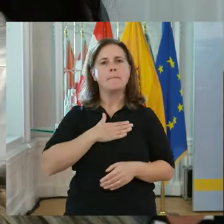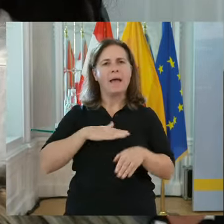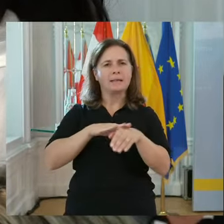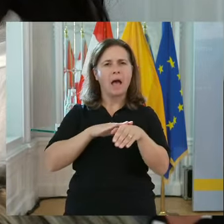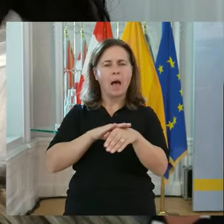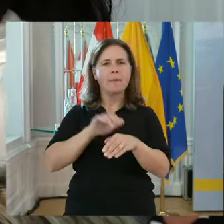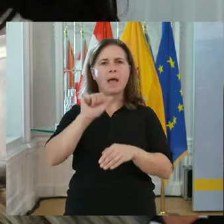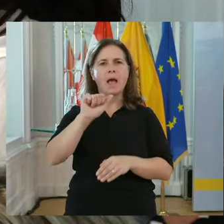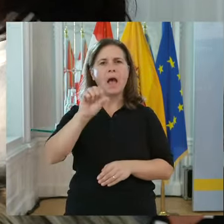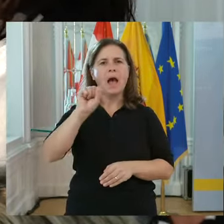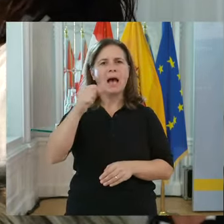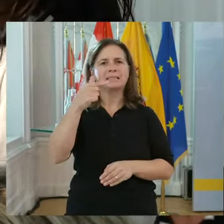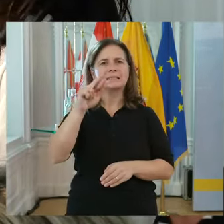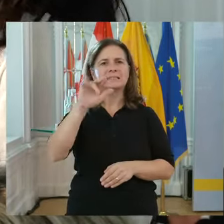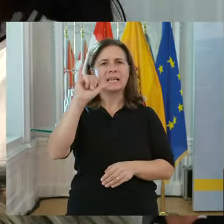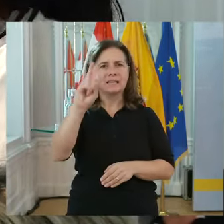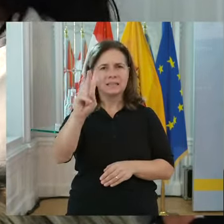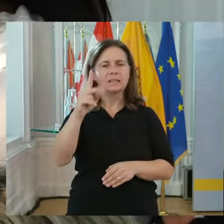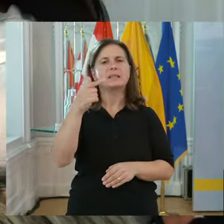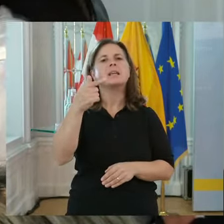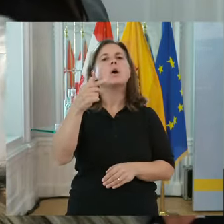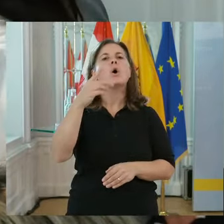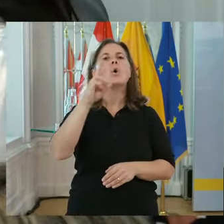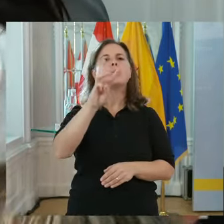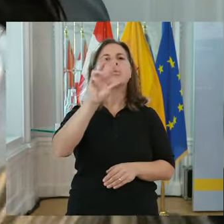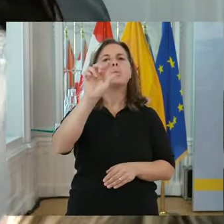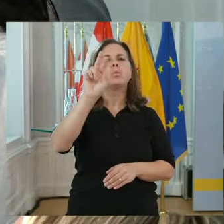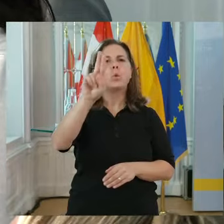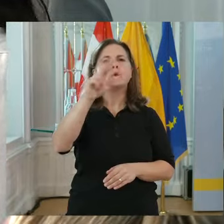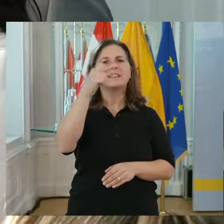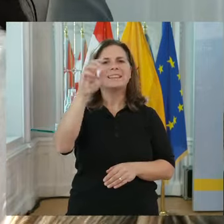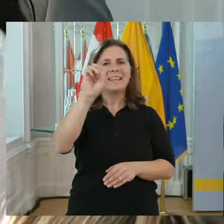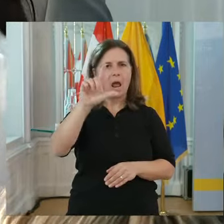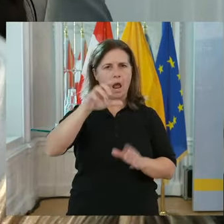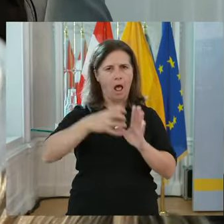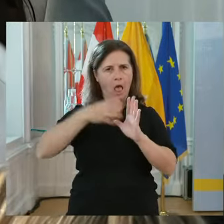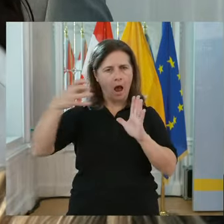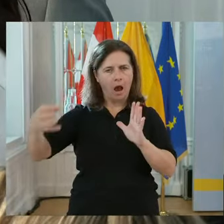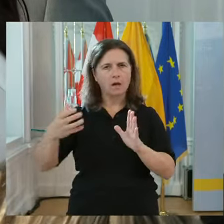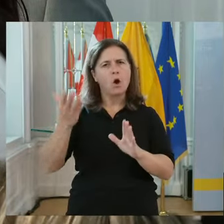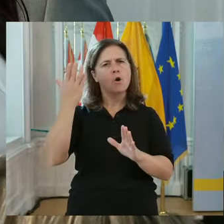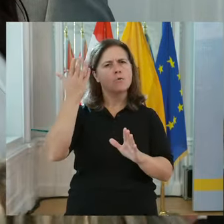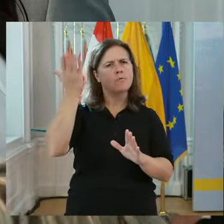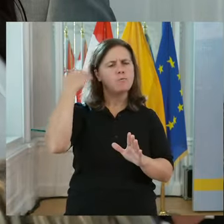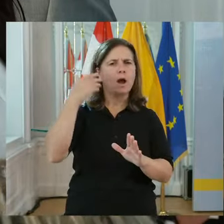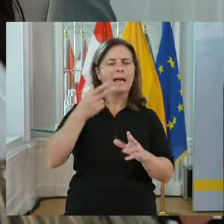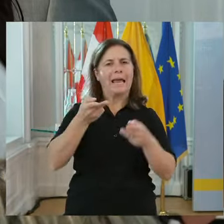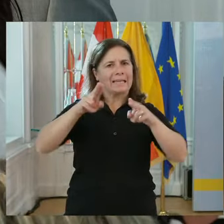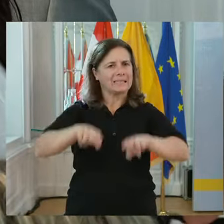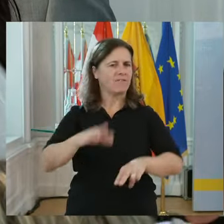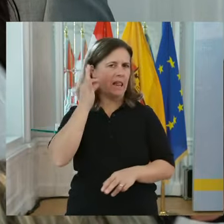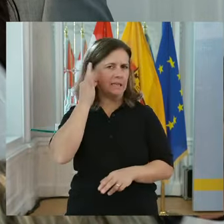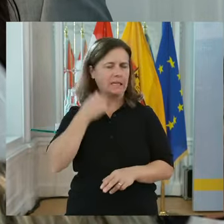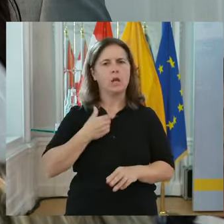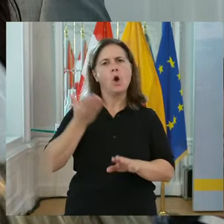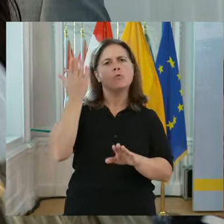Astrid Wutte-Lang, ich bin Rechtsanwältin und vor 20 Jahren